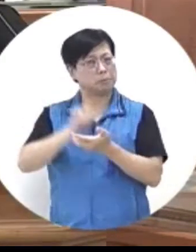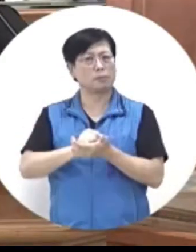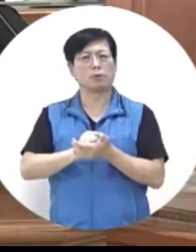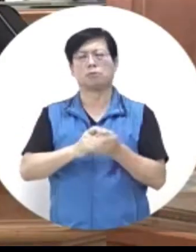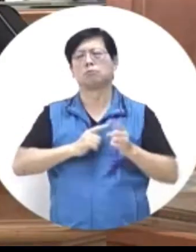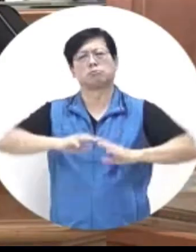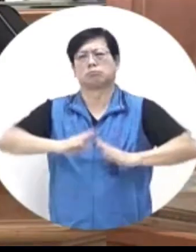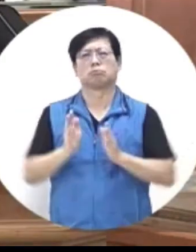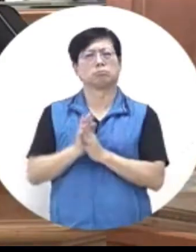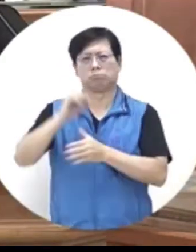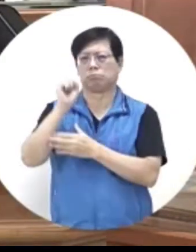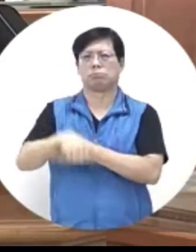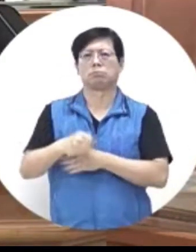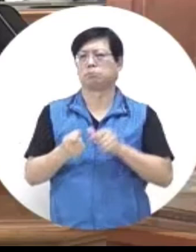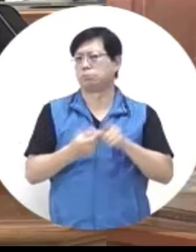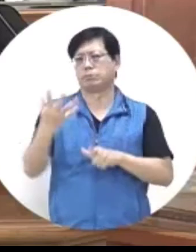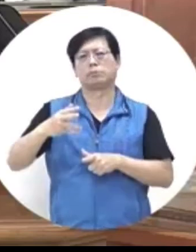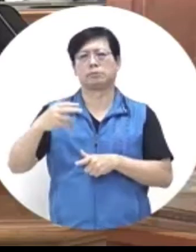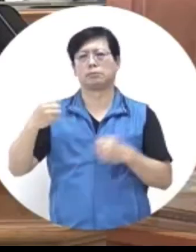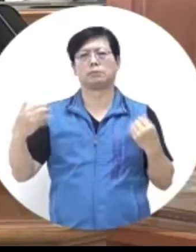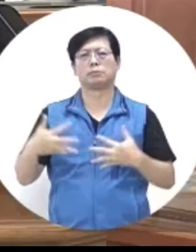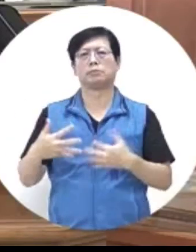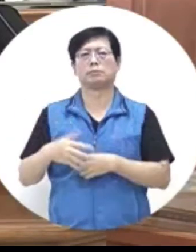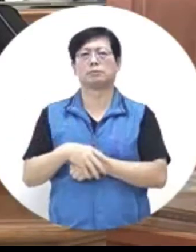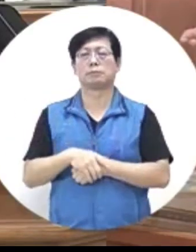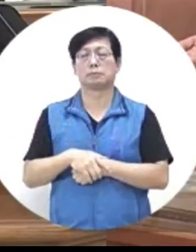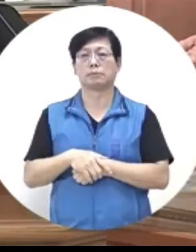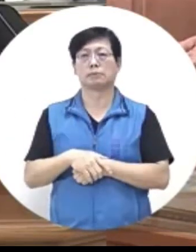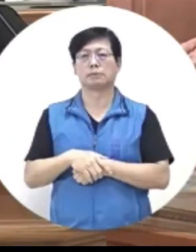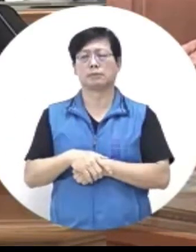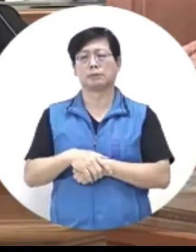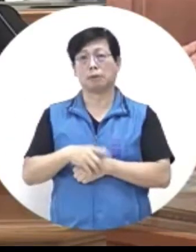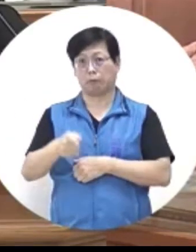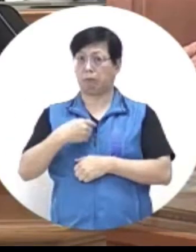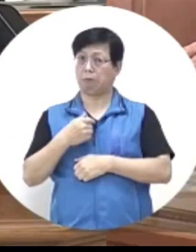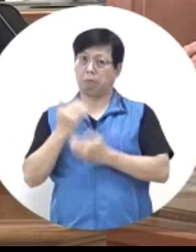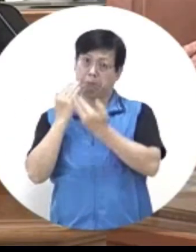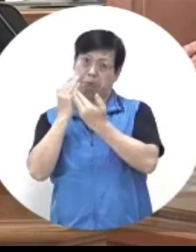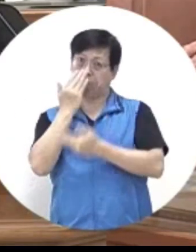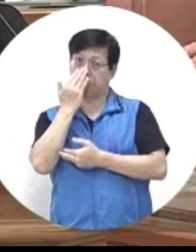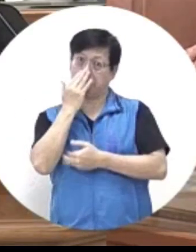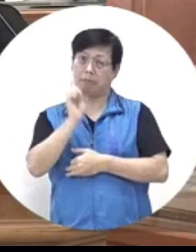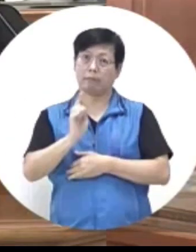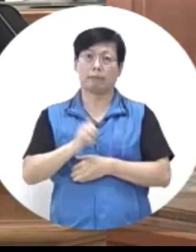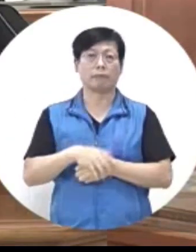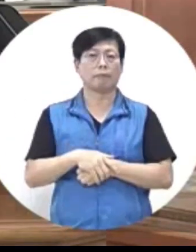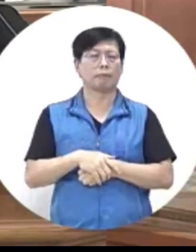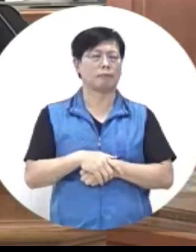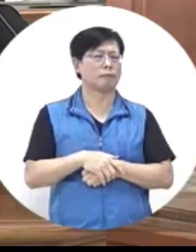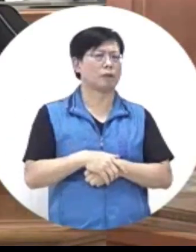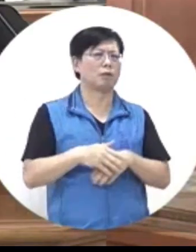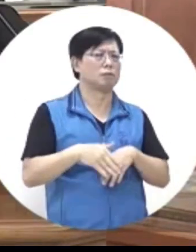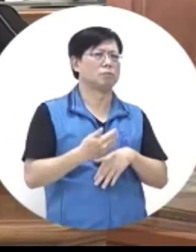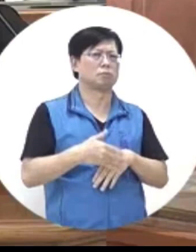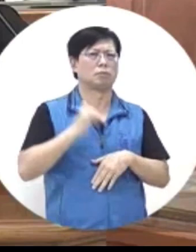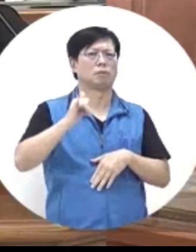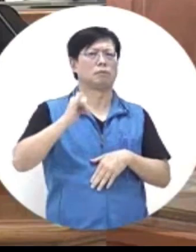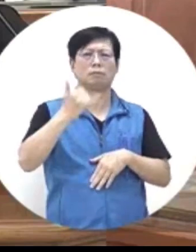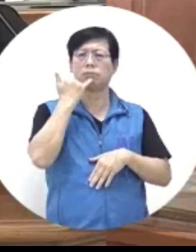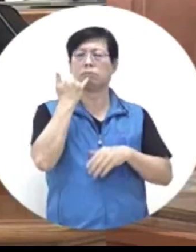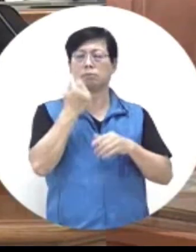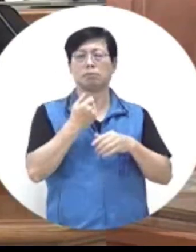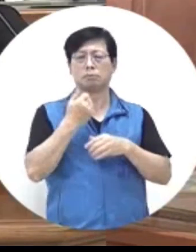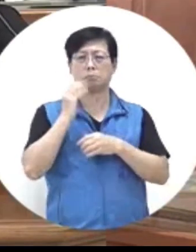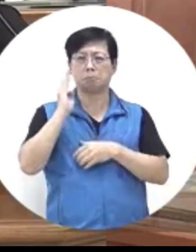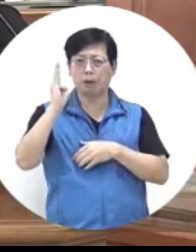应该是立即公布，没有问题。有什么好不敢公布的？ 这没有什么好不公布，或是不给